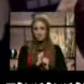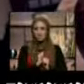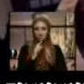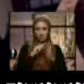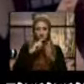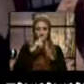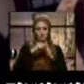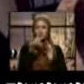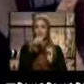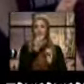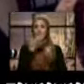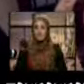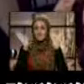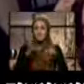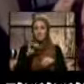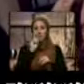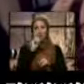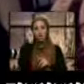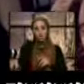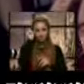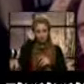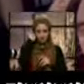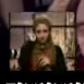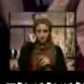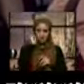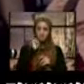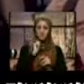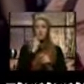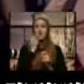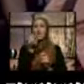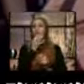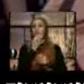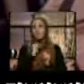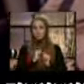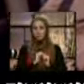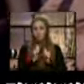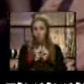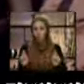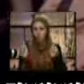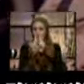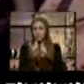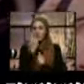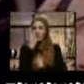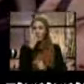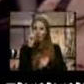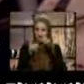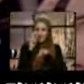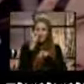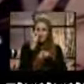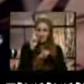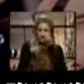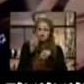أصابتهم كلماتي وبذاءة لساني وغيره. هذه عوائد أنا لم أخرقها. قضية